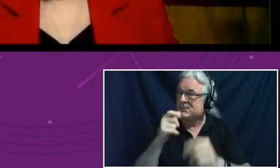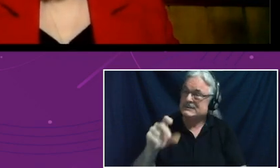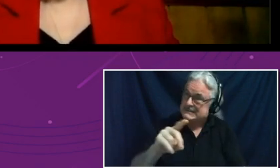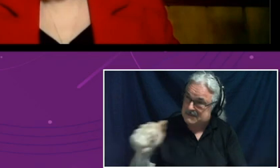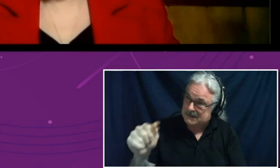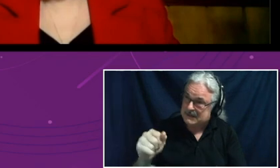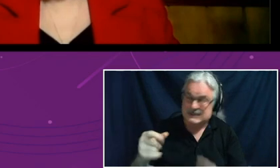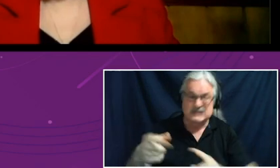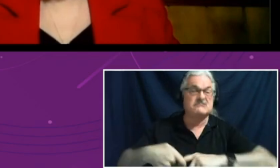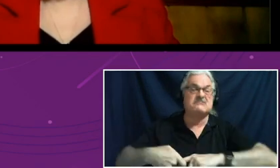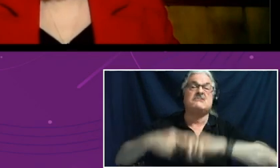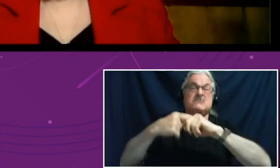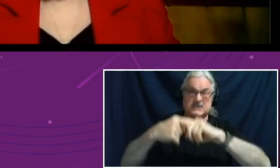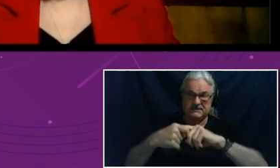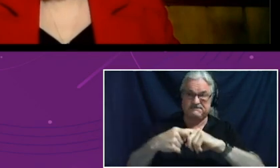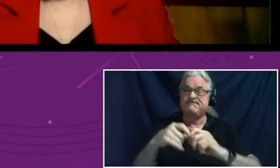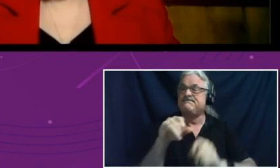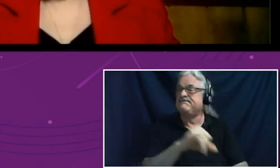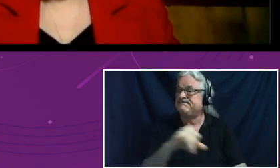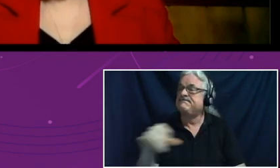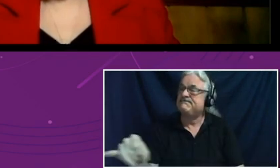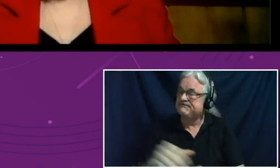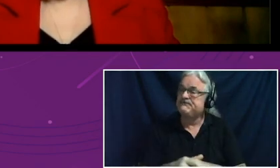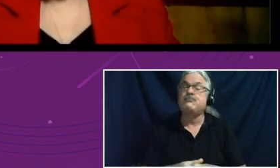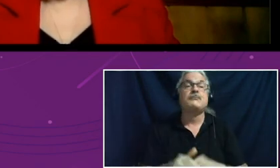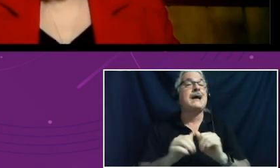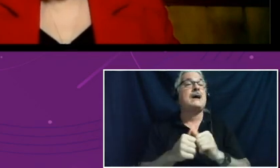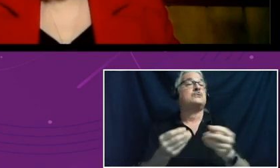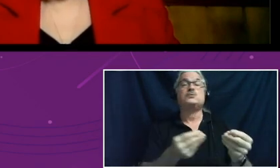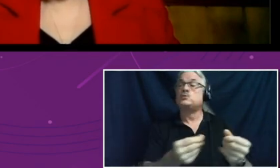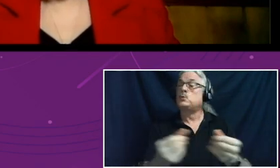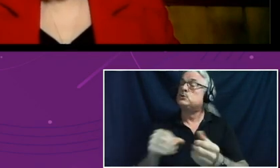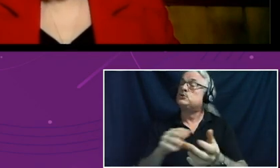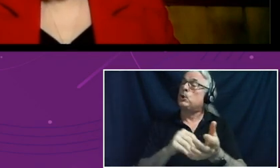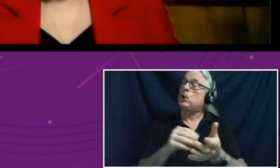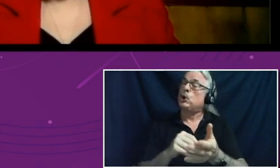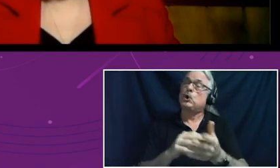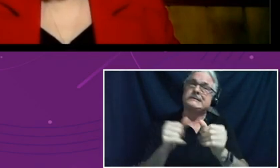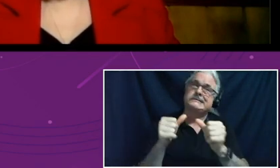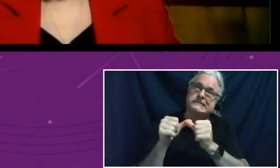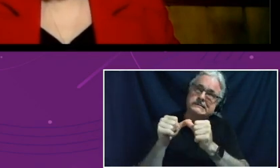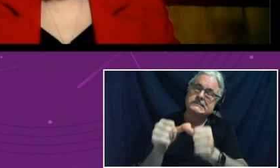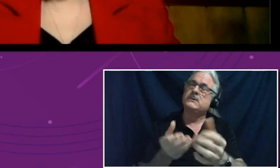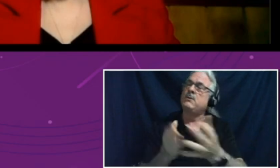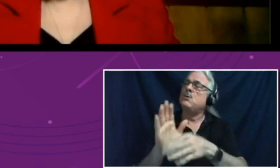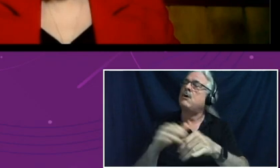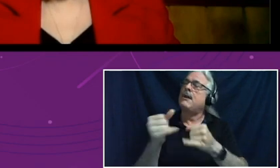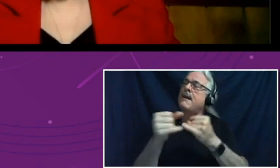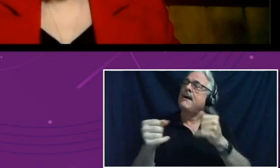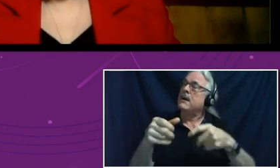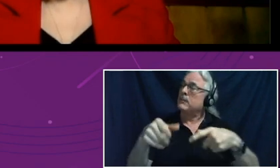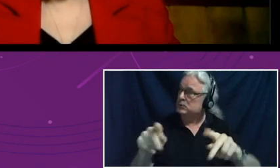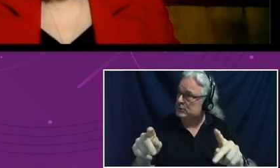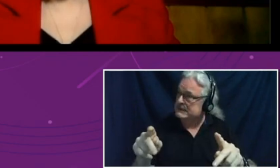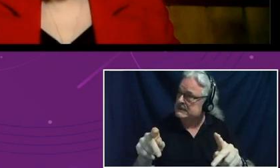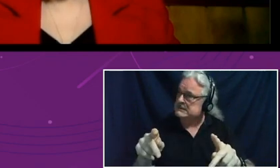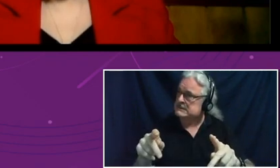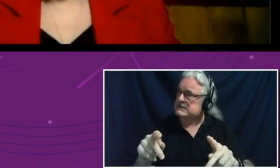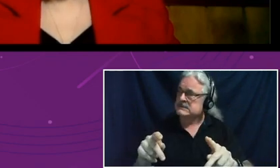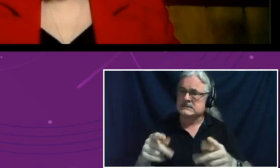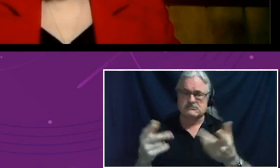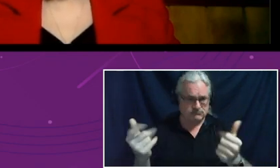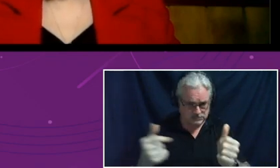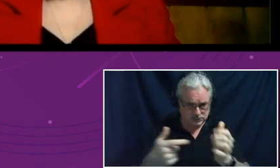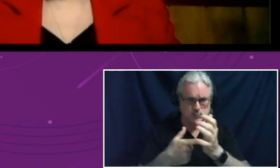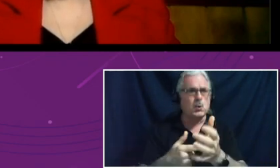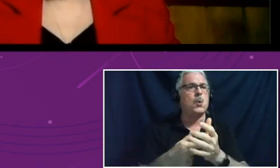également. Les solutions pour la continuité de l'apprentissage grâce à l'enseignement en ligne ont défrayé la chronique. Elles ont été une source d'inspiration. Cela